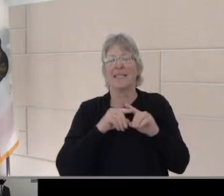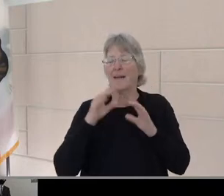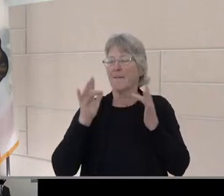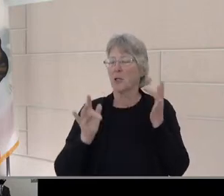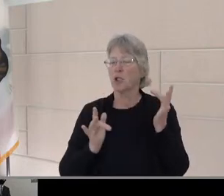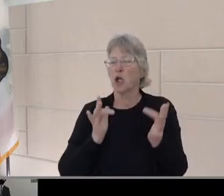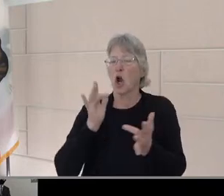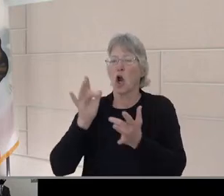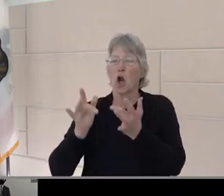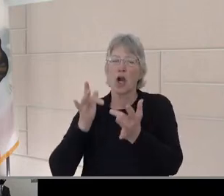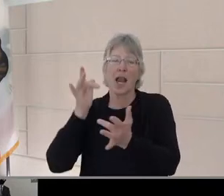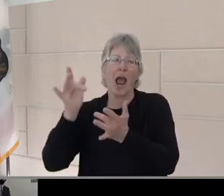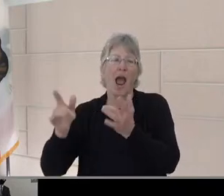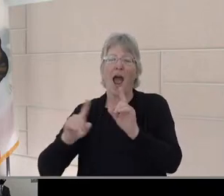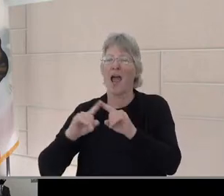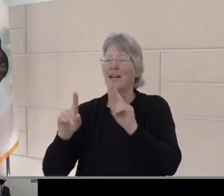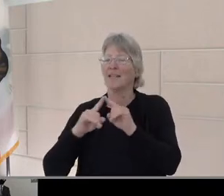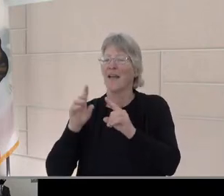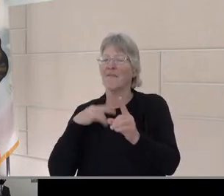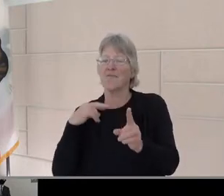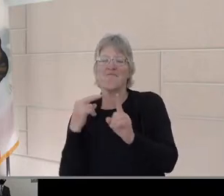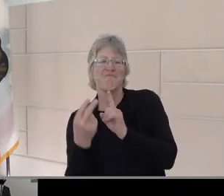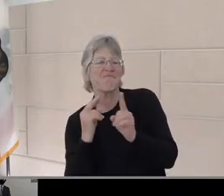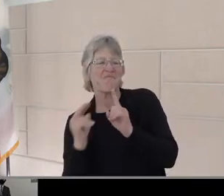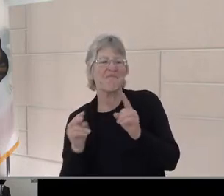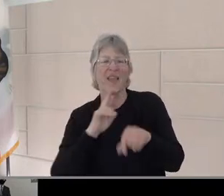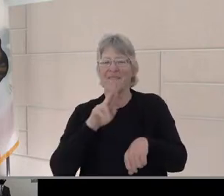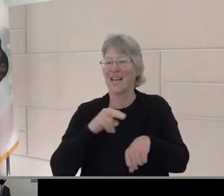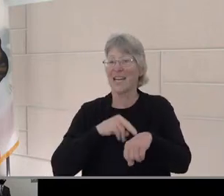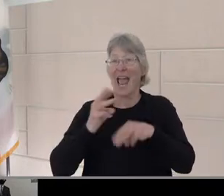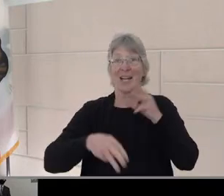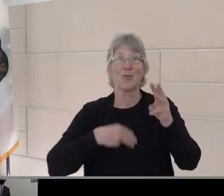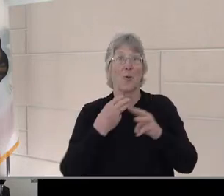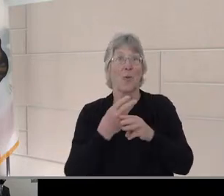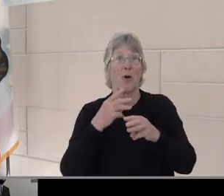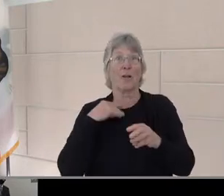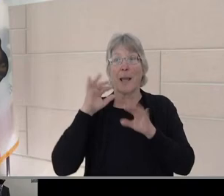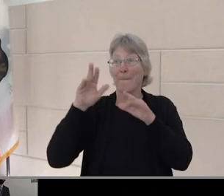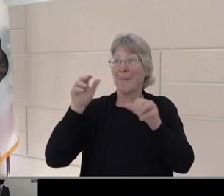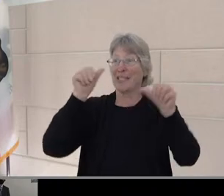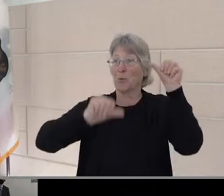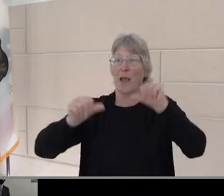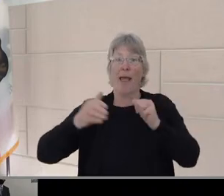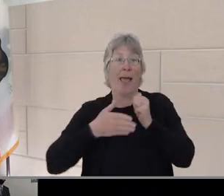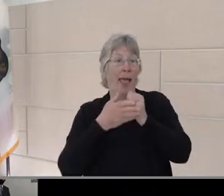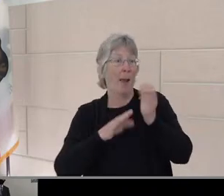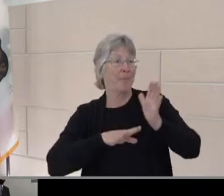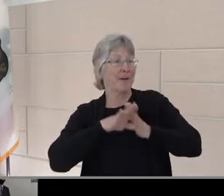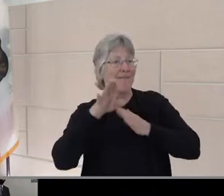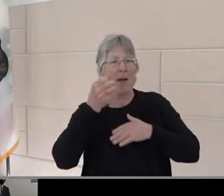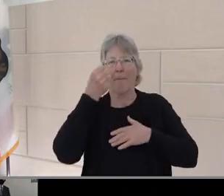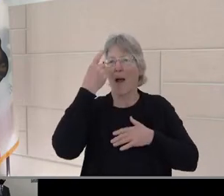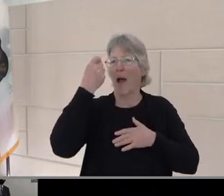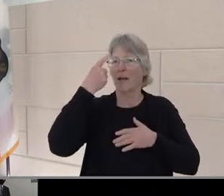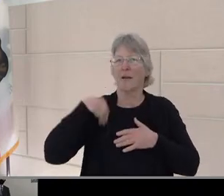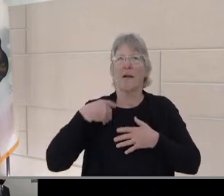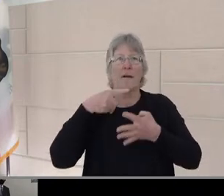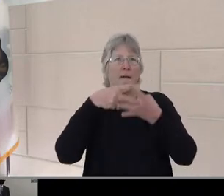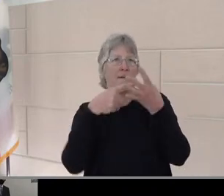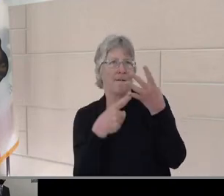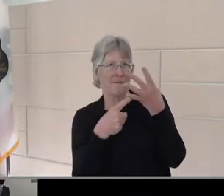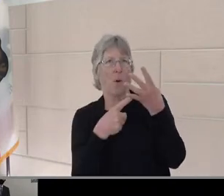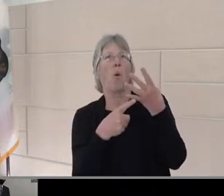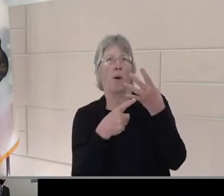ត់សិស្សឲ្យគេដឹងទៅលើចំណុចផ្សេងផ្សេងនៃពិភពលោកកម្មវិធីវិទ្យាសាស្ត្រដើម្បីធ្វើ